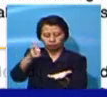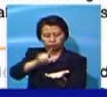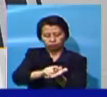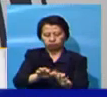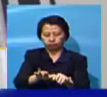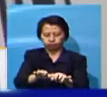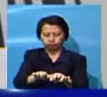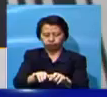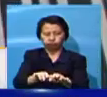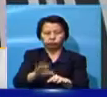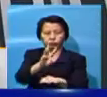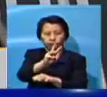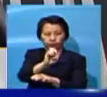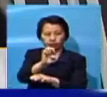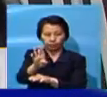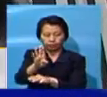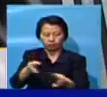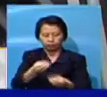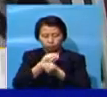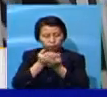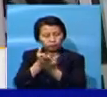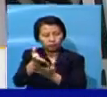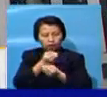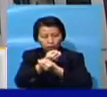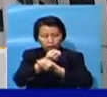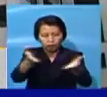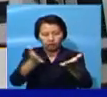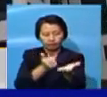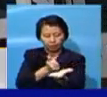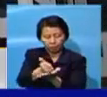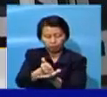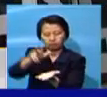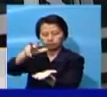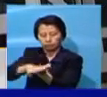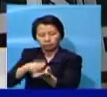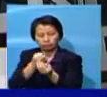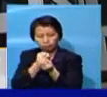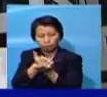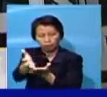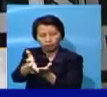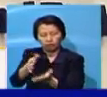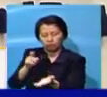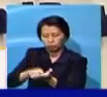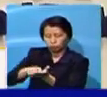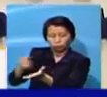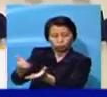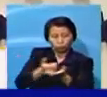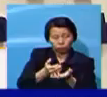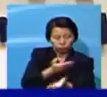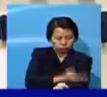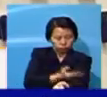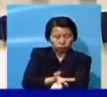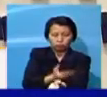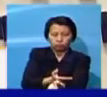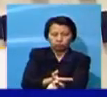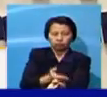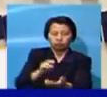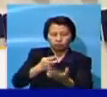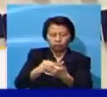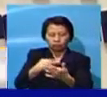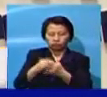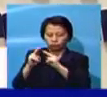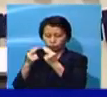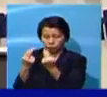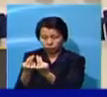webnya menerusi hibah amanah dan pengistiharaan amanah proses tuntutan waris untuk harta pusaka berbentuk unit